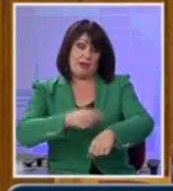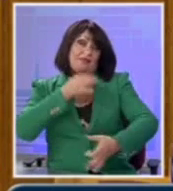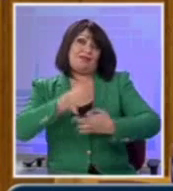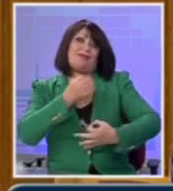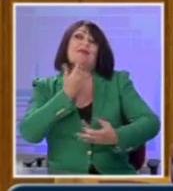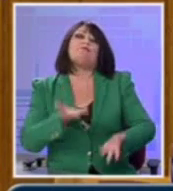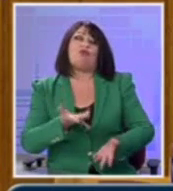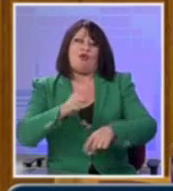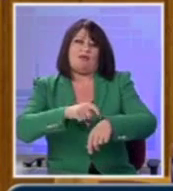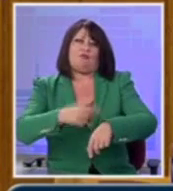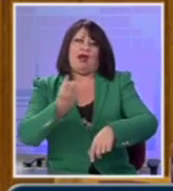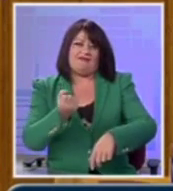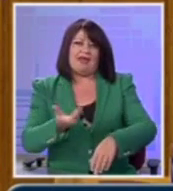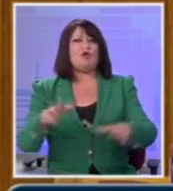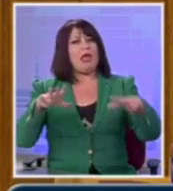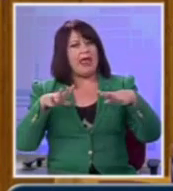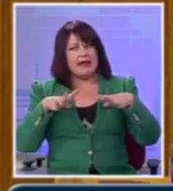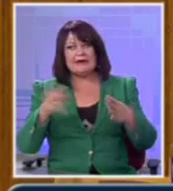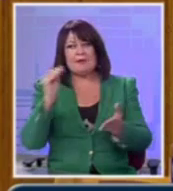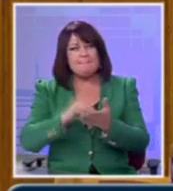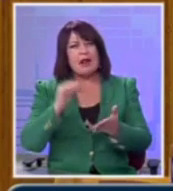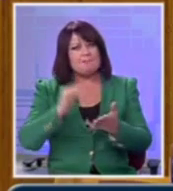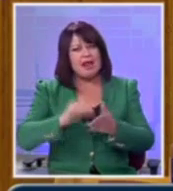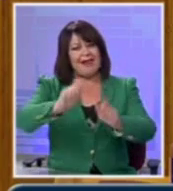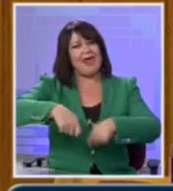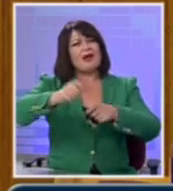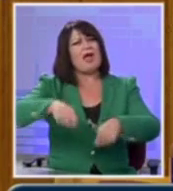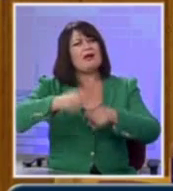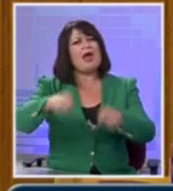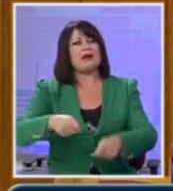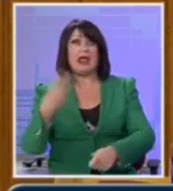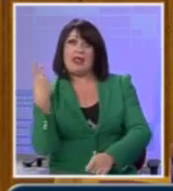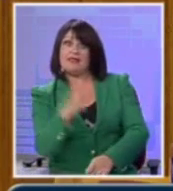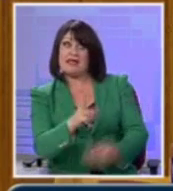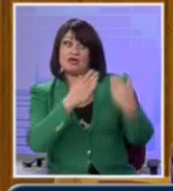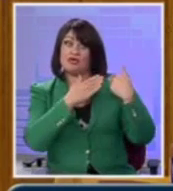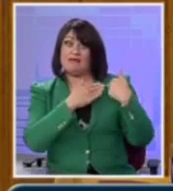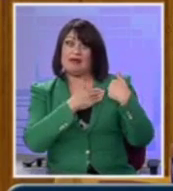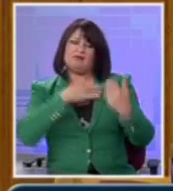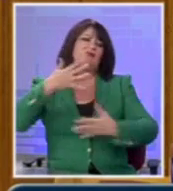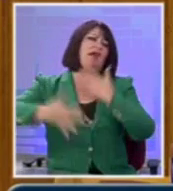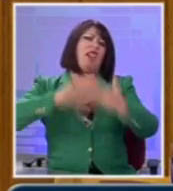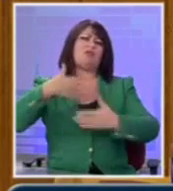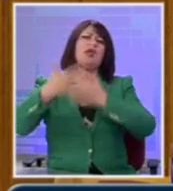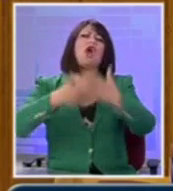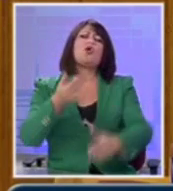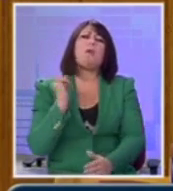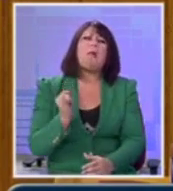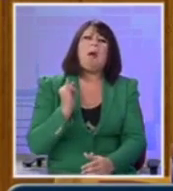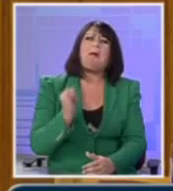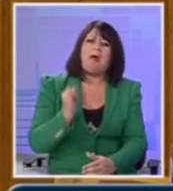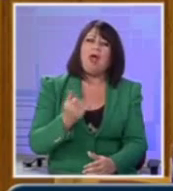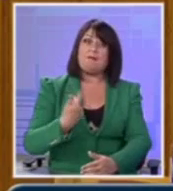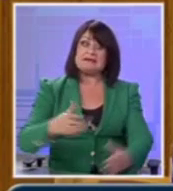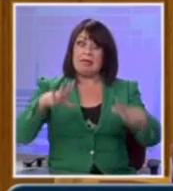αναπτύξω. Είμαστε έτοιμοι να επανακινήσουμε τα έργα που με δική σας ευθύνη ταλαιπωρούν τη χώρα για δεκαετίες.